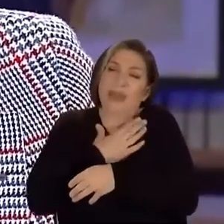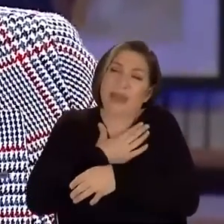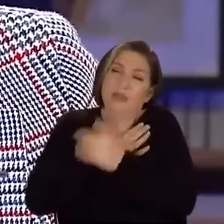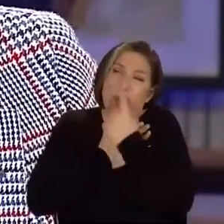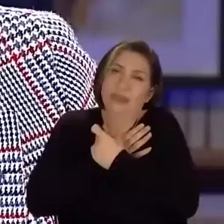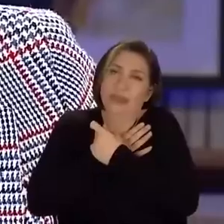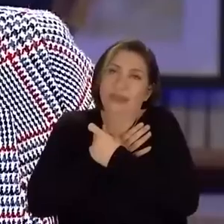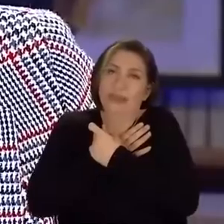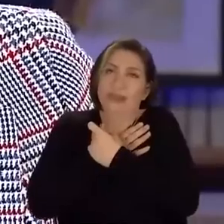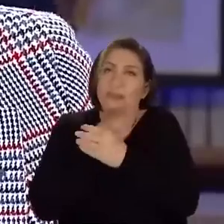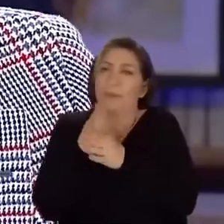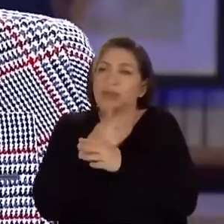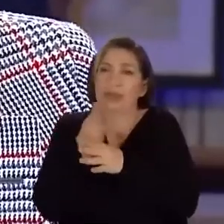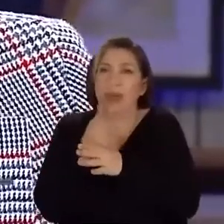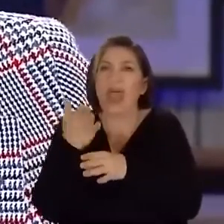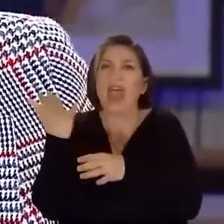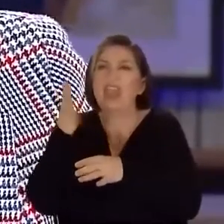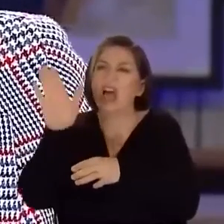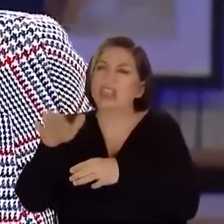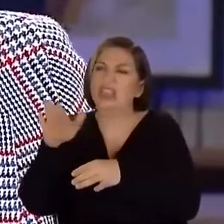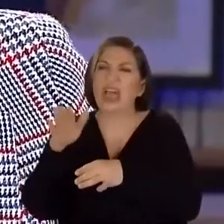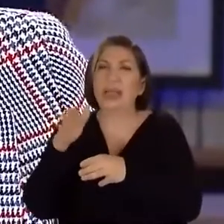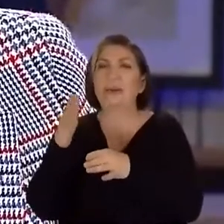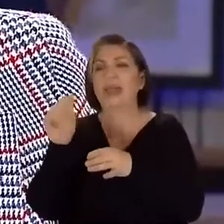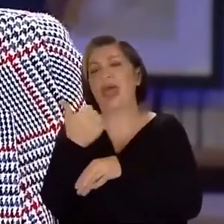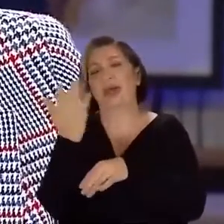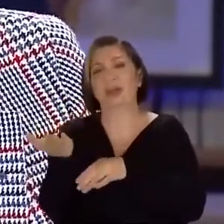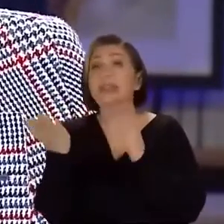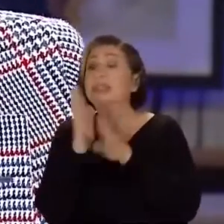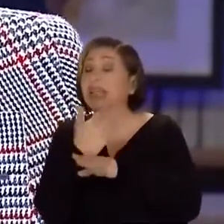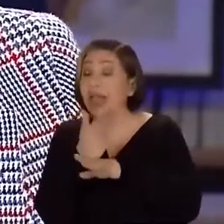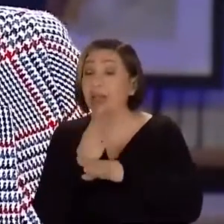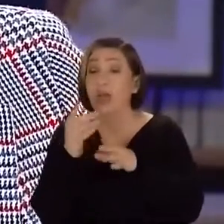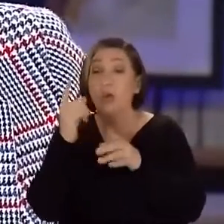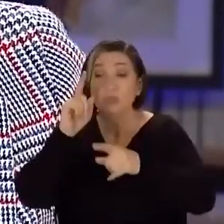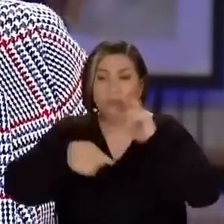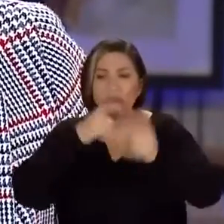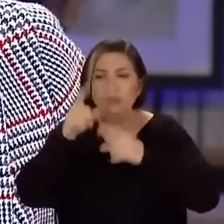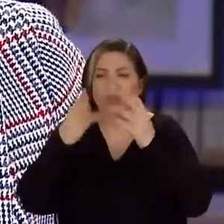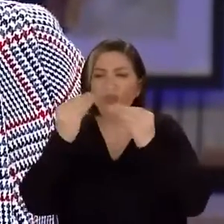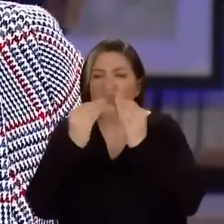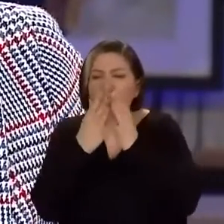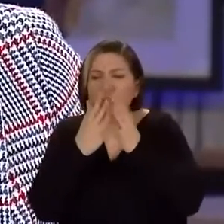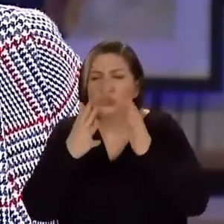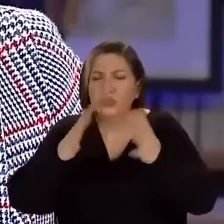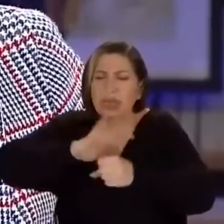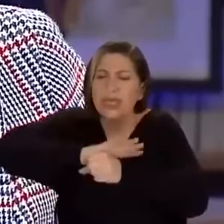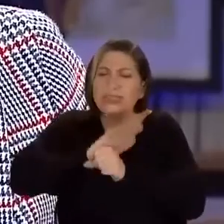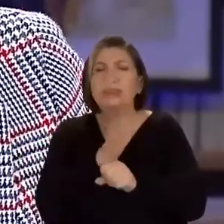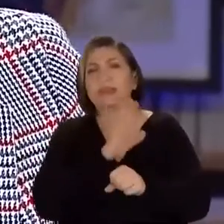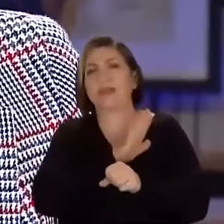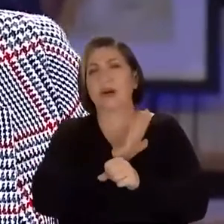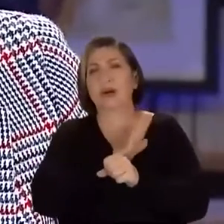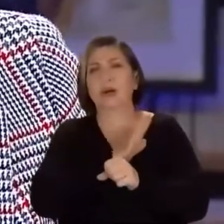sorarsanız madenler en aşağılık birimler. Çünkü üretiminde büyük bir mezellim var.